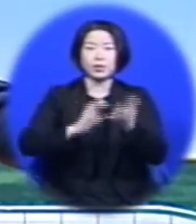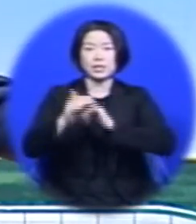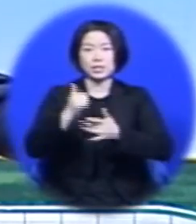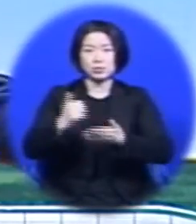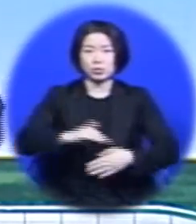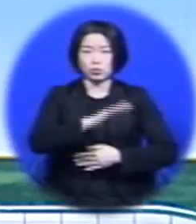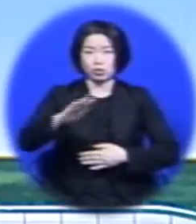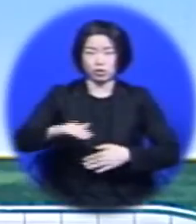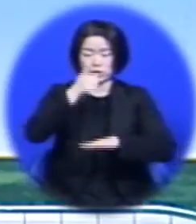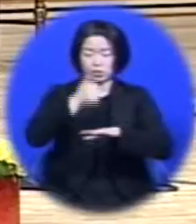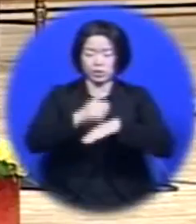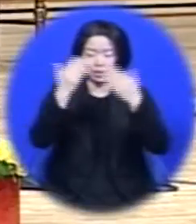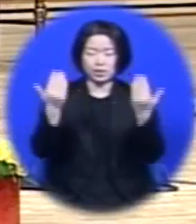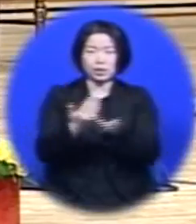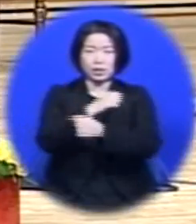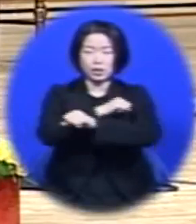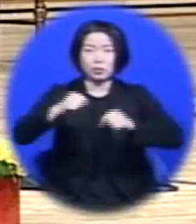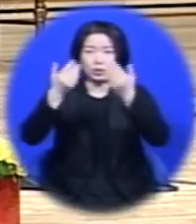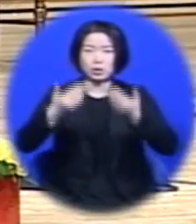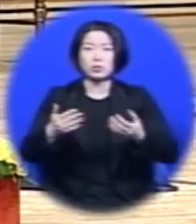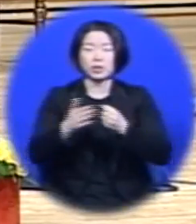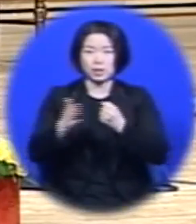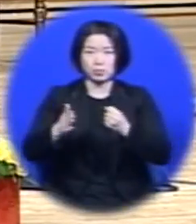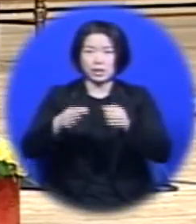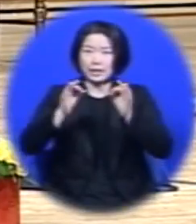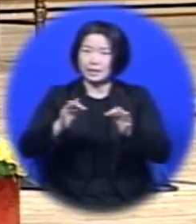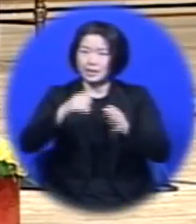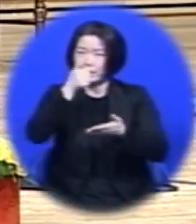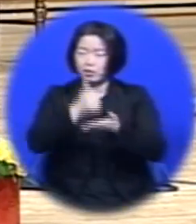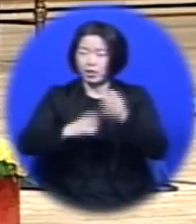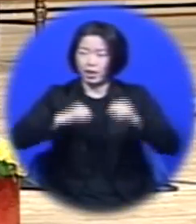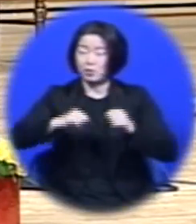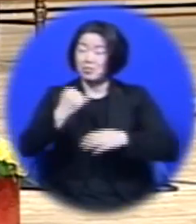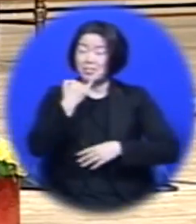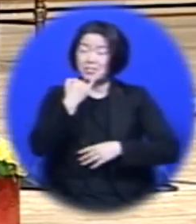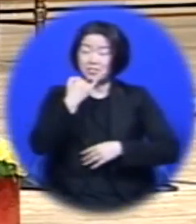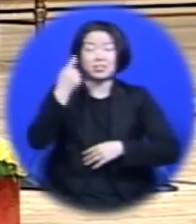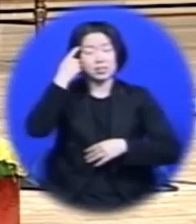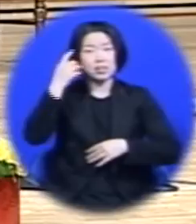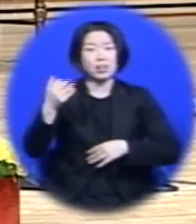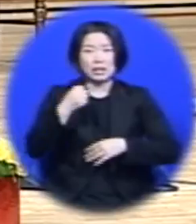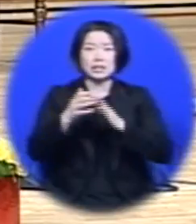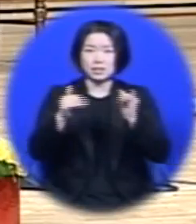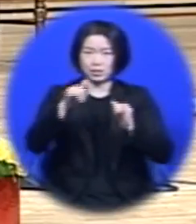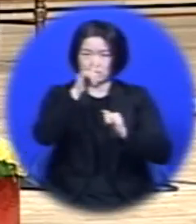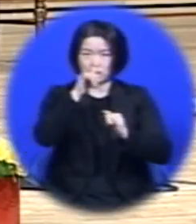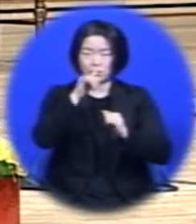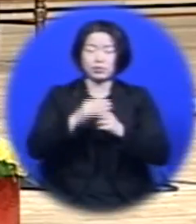용서해 주셨으니 이런 죄를 지어도 괜찮게 꾸나 이렇게 생각하는 분들이 있습니다